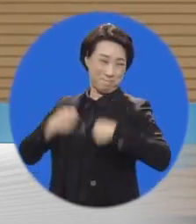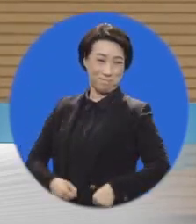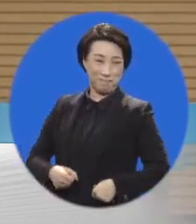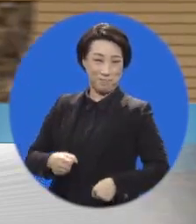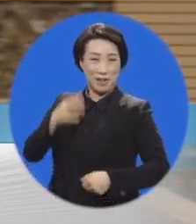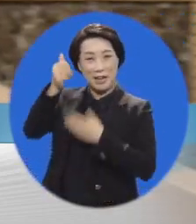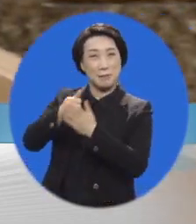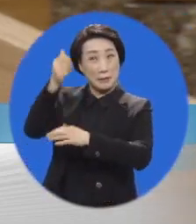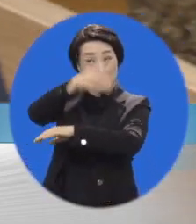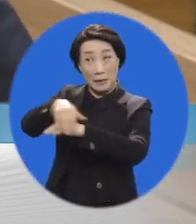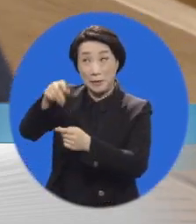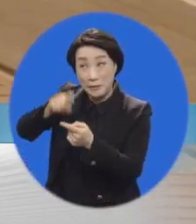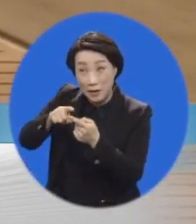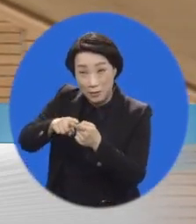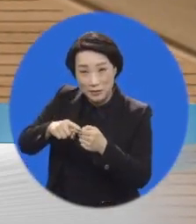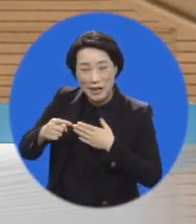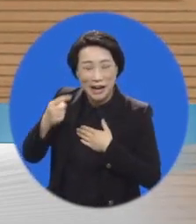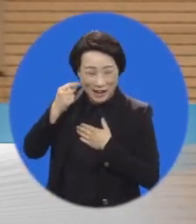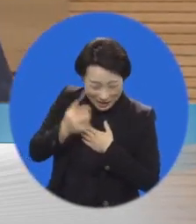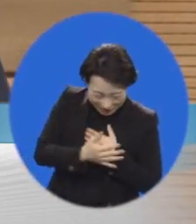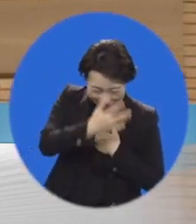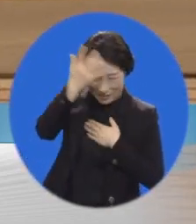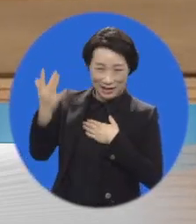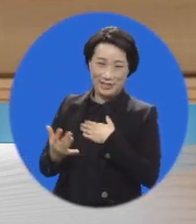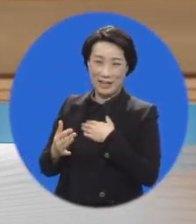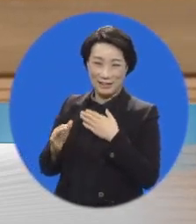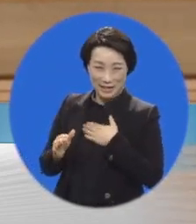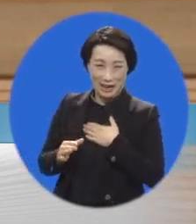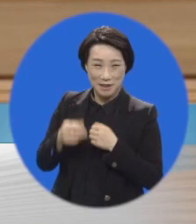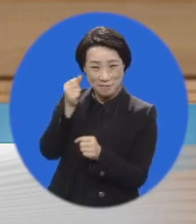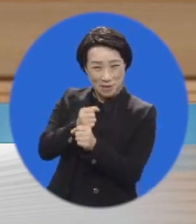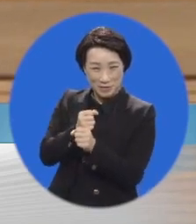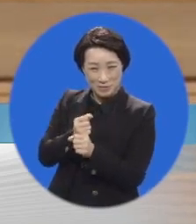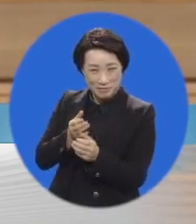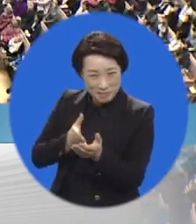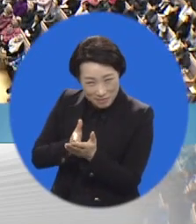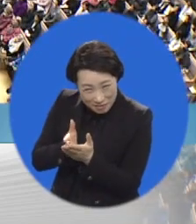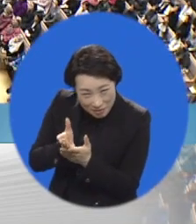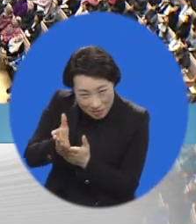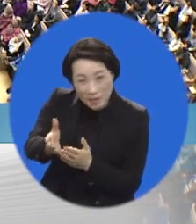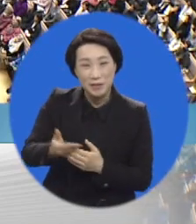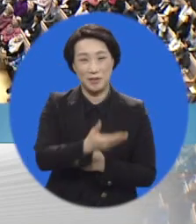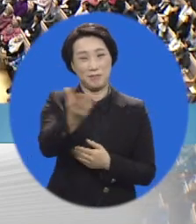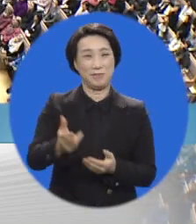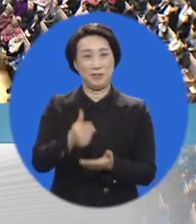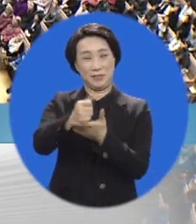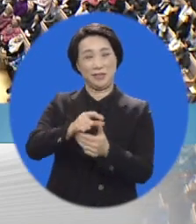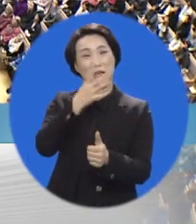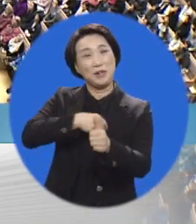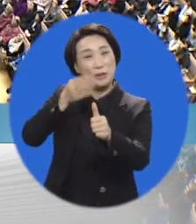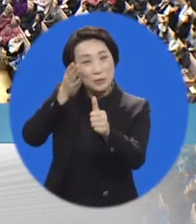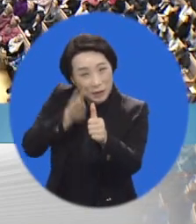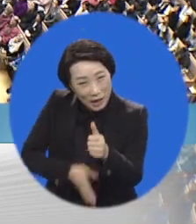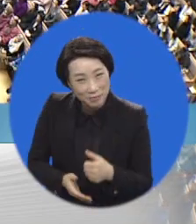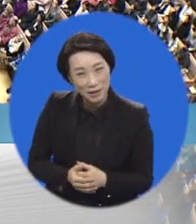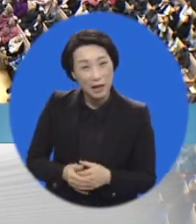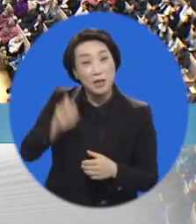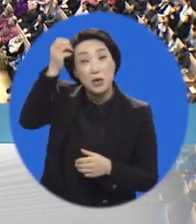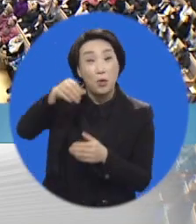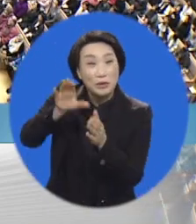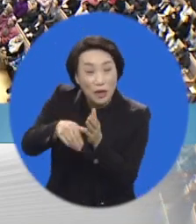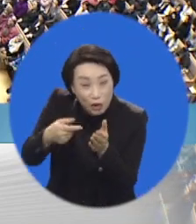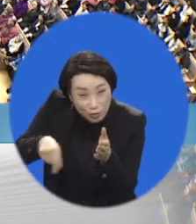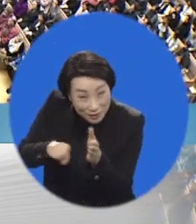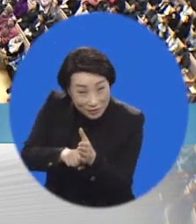하나님의 설계대로 아름답게 나를 지어나가는 여러분 되기를 주님의 힘으로 축원합니다. 영혼의 때를